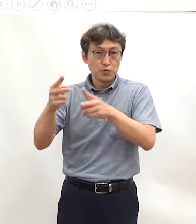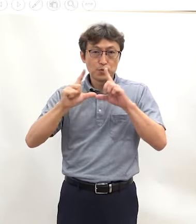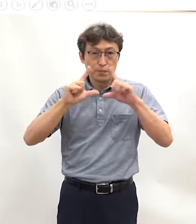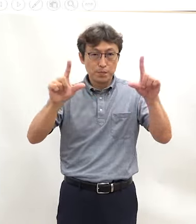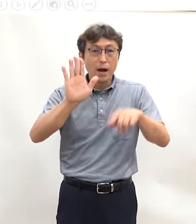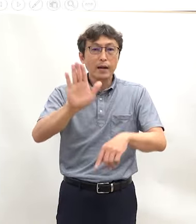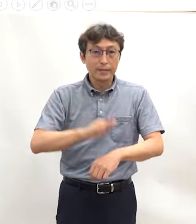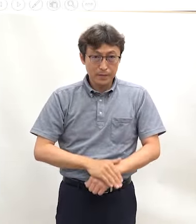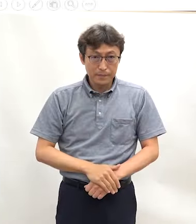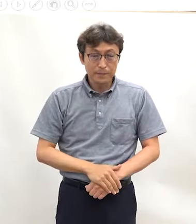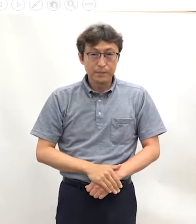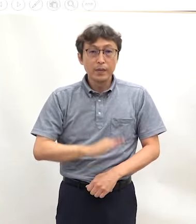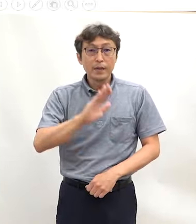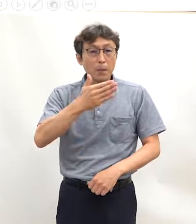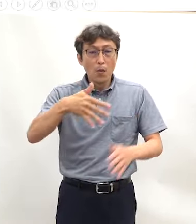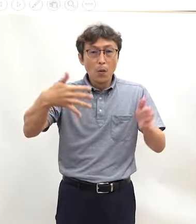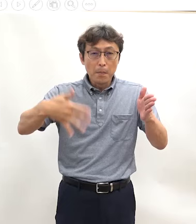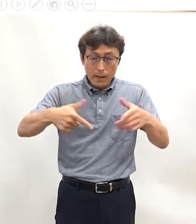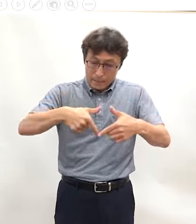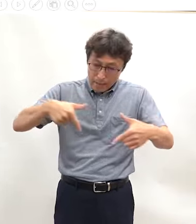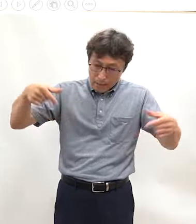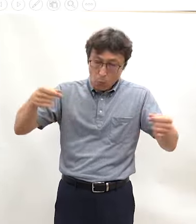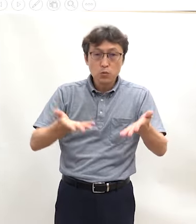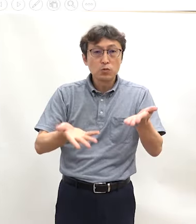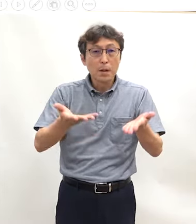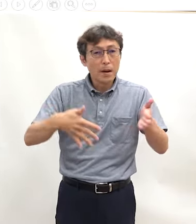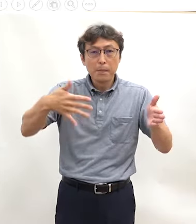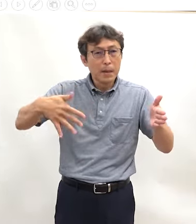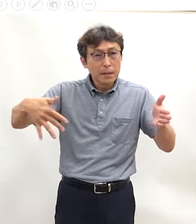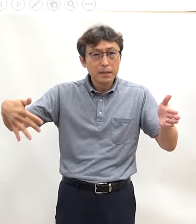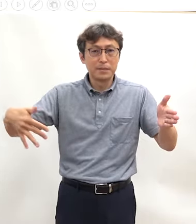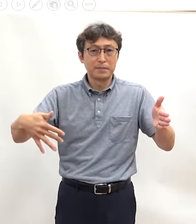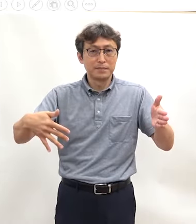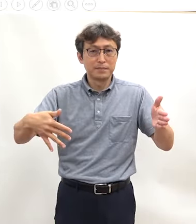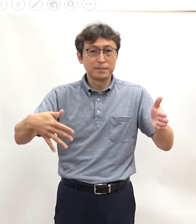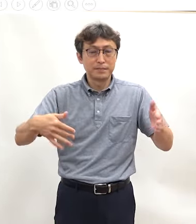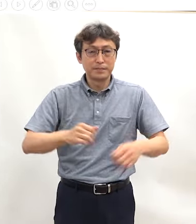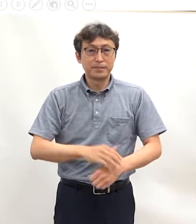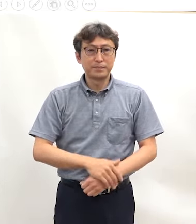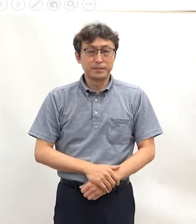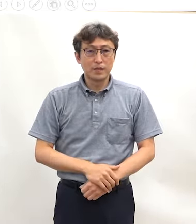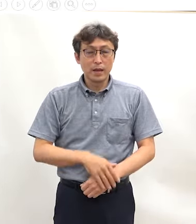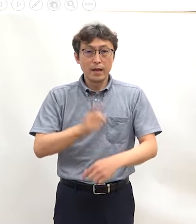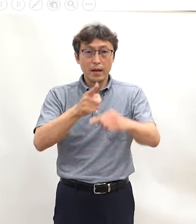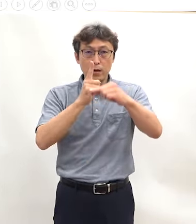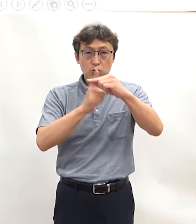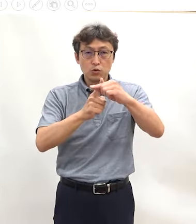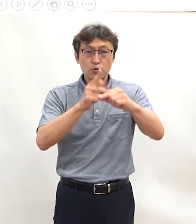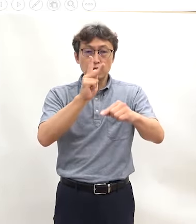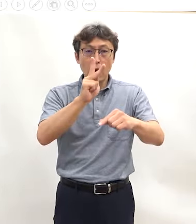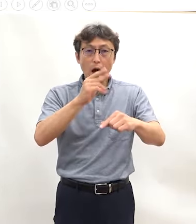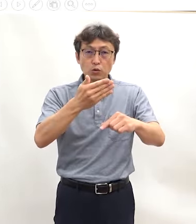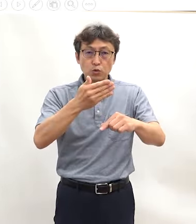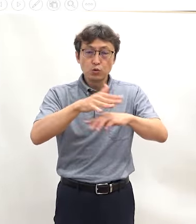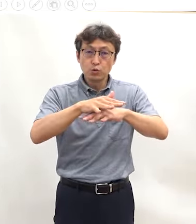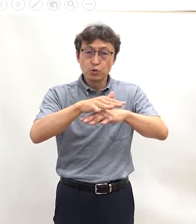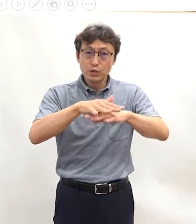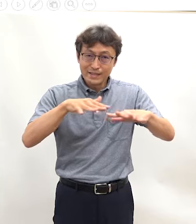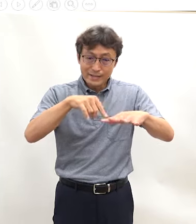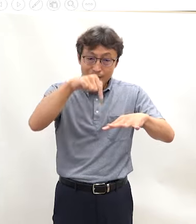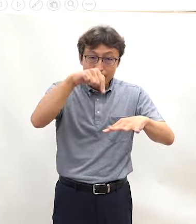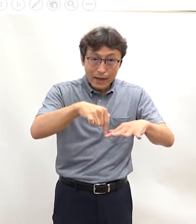まり変わってないんだろうと思っております。そうした中で、市別に見るとですね、中核市で見ると、まあ、ご覧の